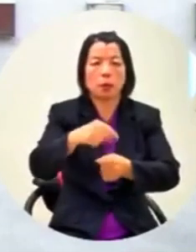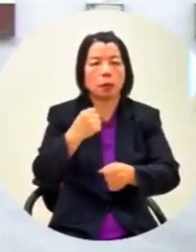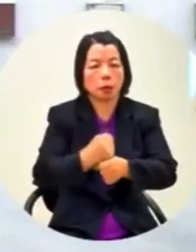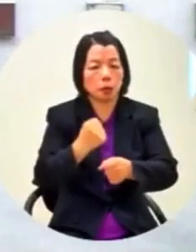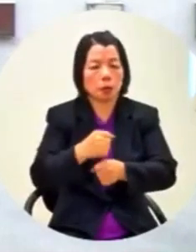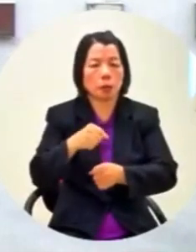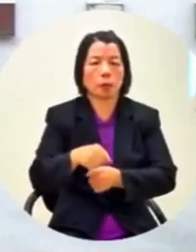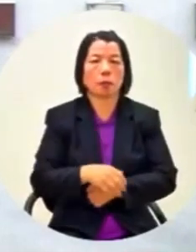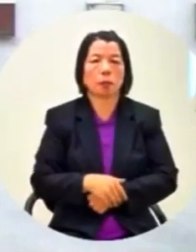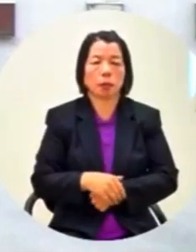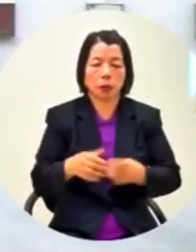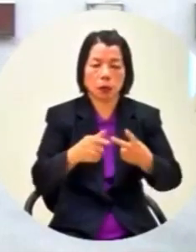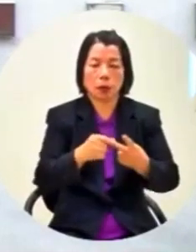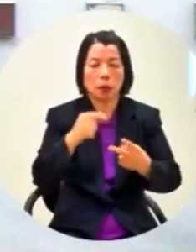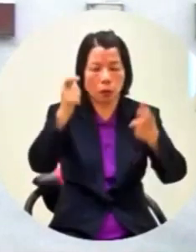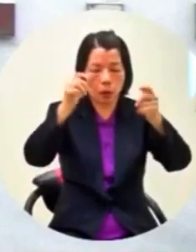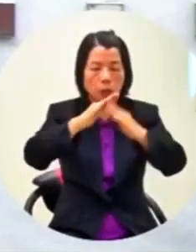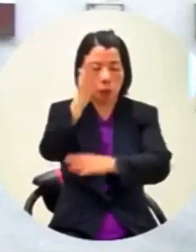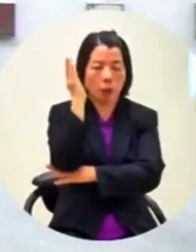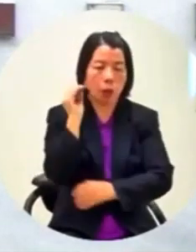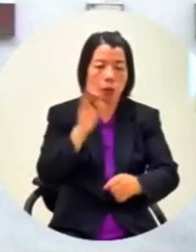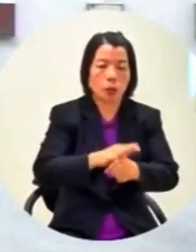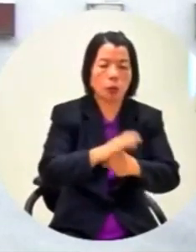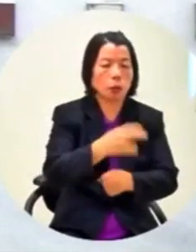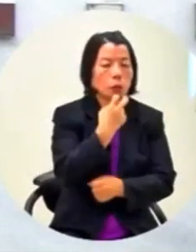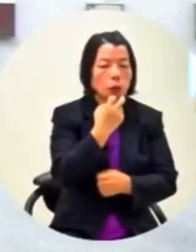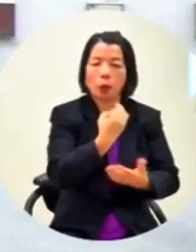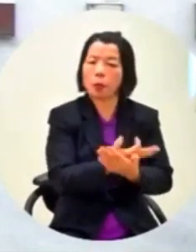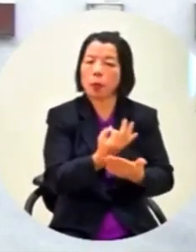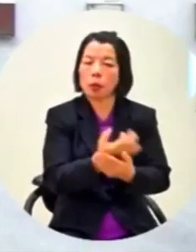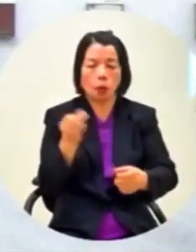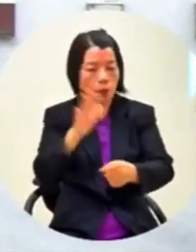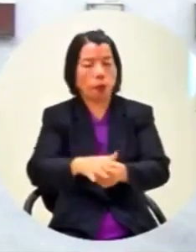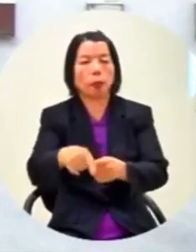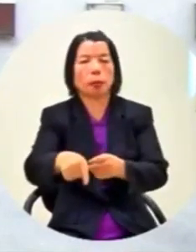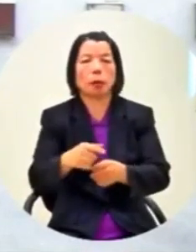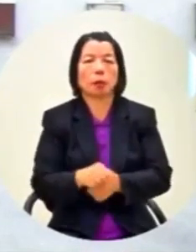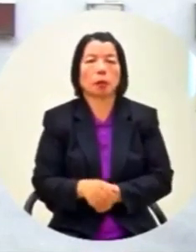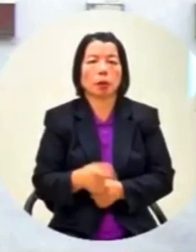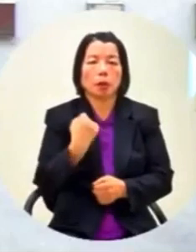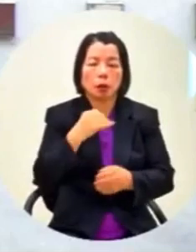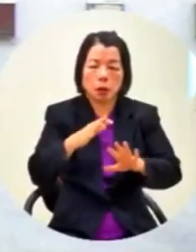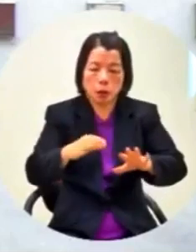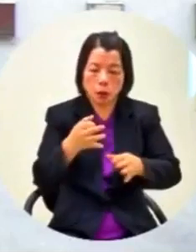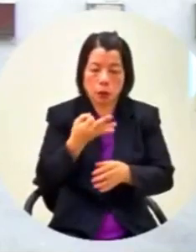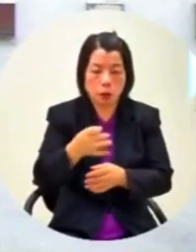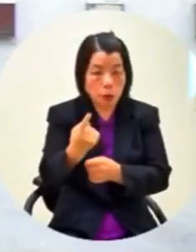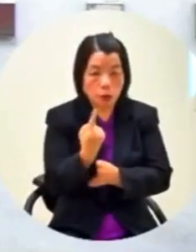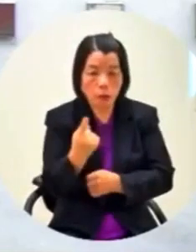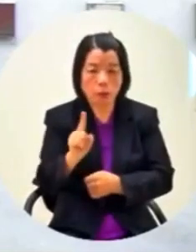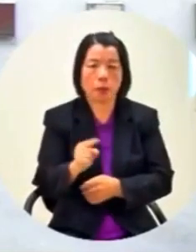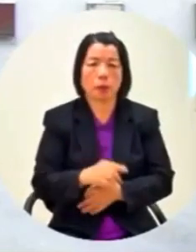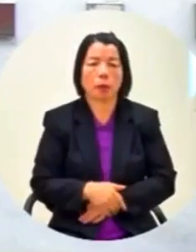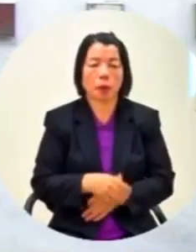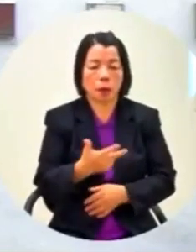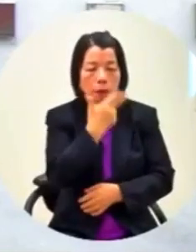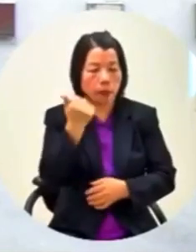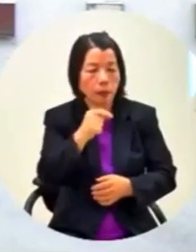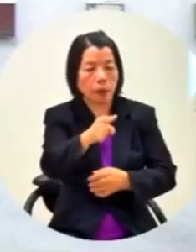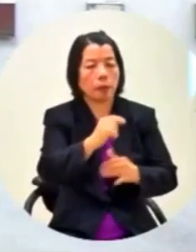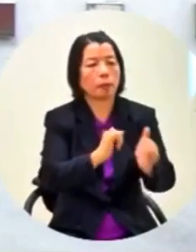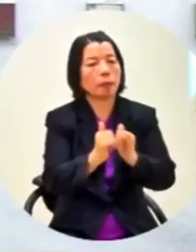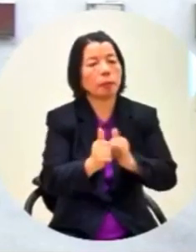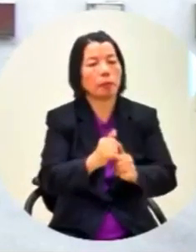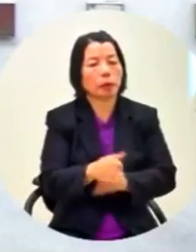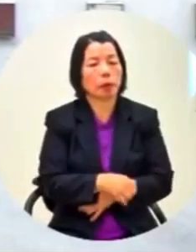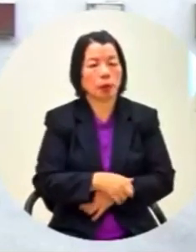纾困则分成补足中央的不足、市府可以动的裁员、便民迅速以及